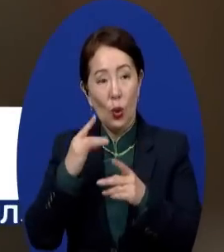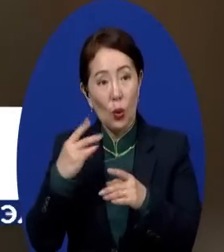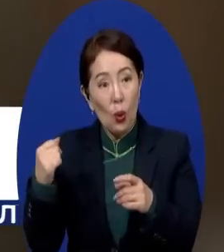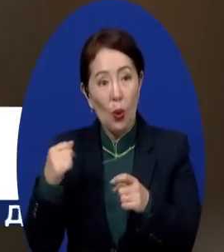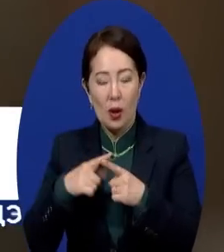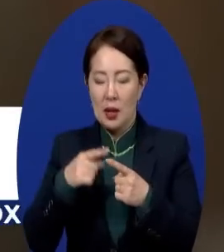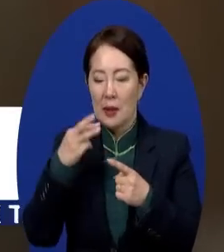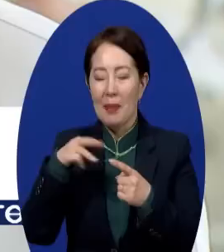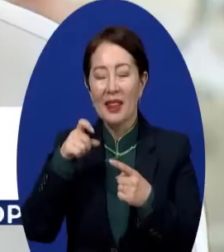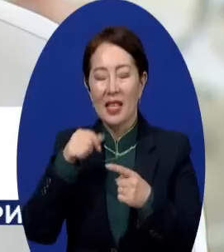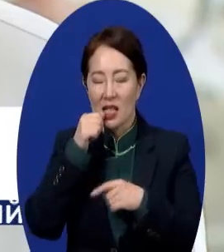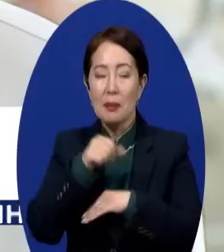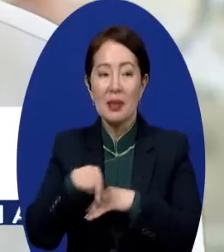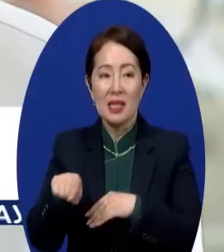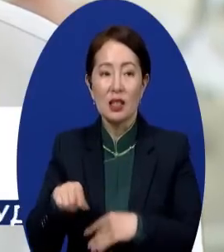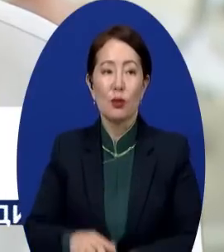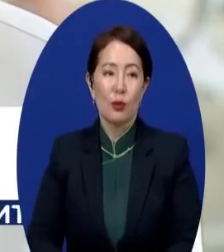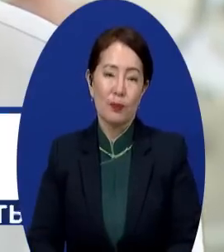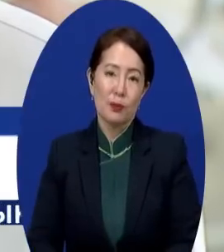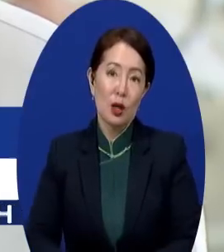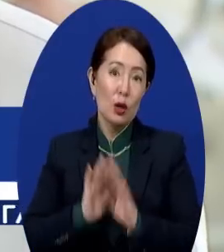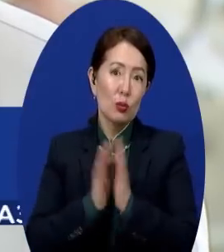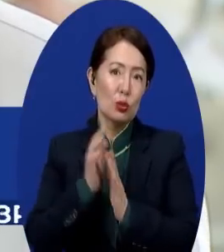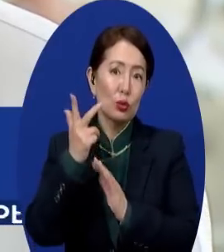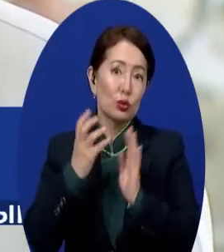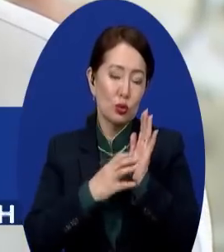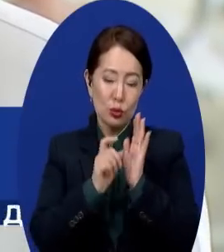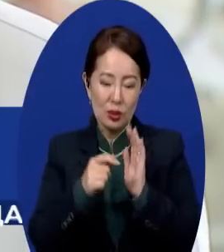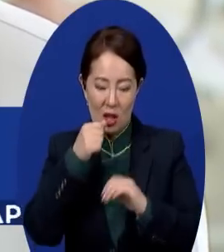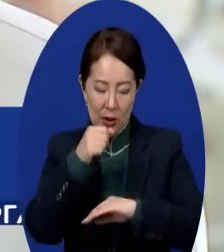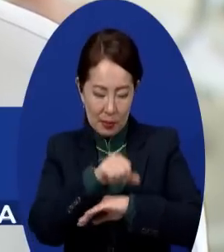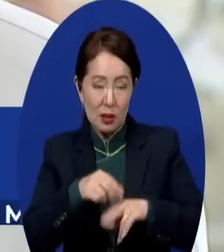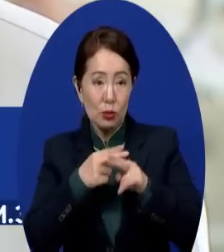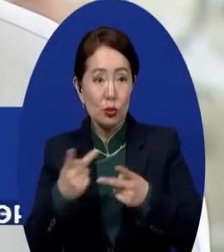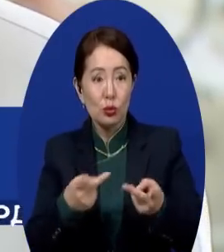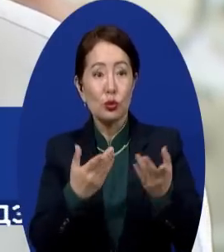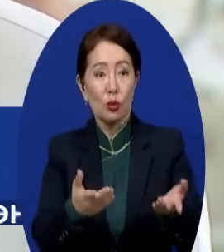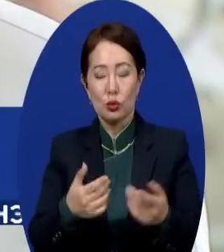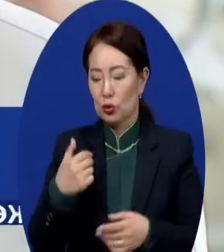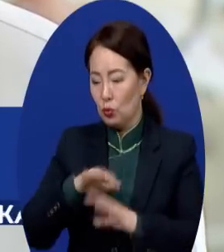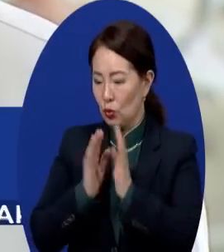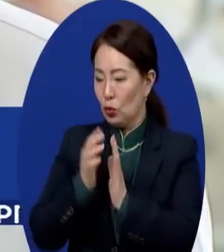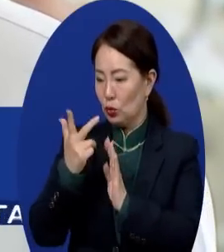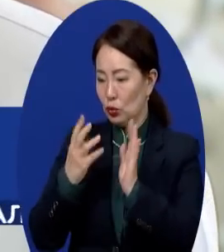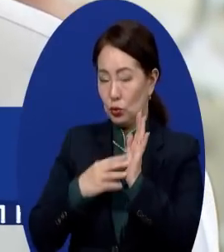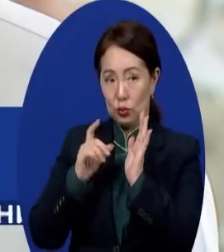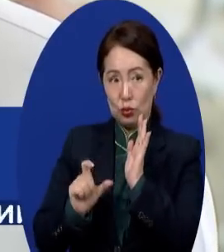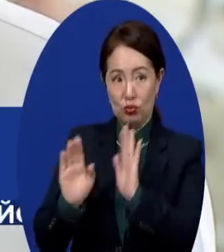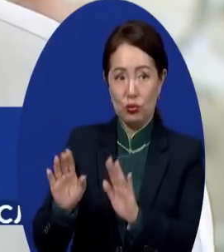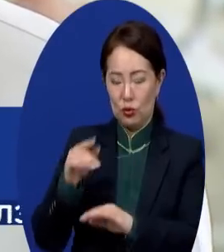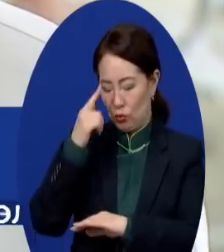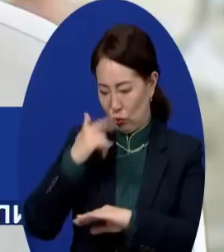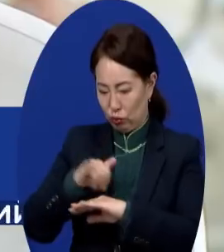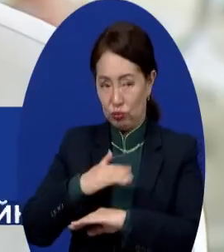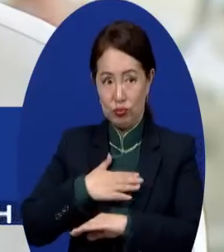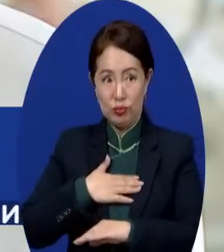байна. Нийтдээ 39 иргэнд бол мэсслийн тусламж үйлчлэгийг үзүүлээд байна. Тэгэхээр 39 иргэн өөрийнхөө эх орнд өндөр